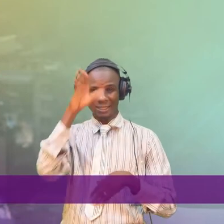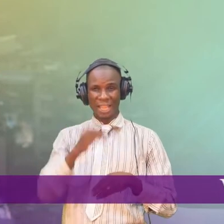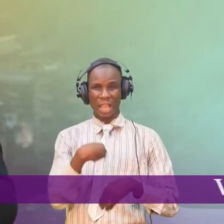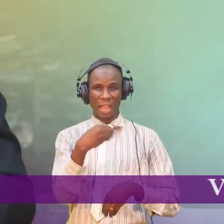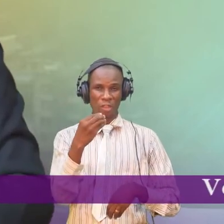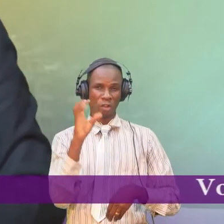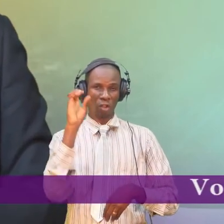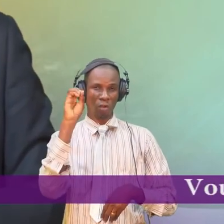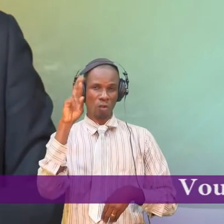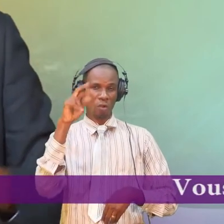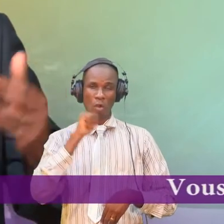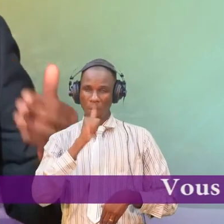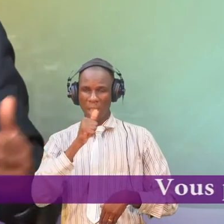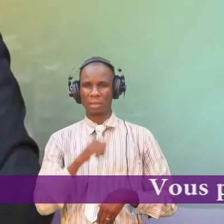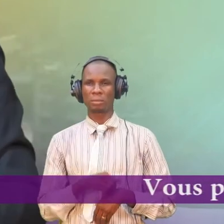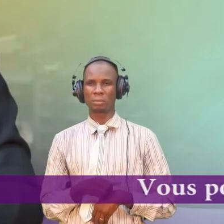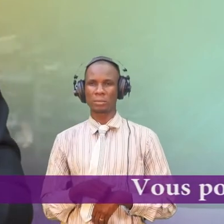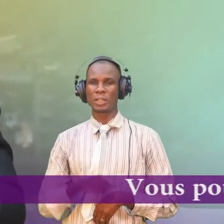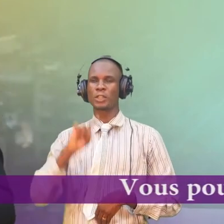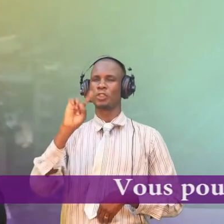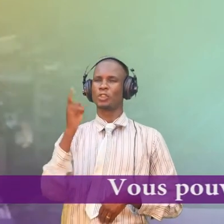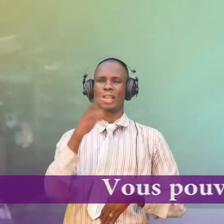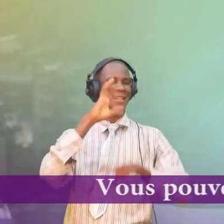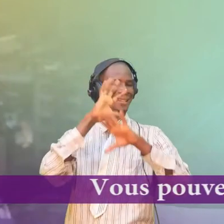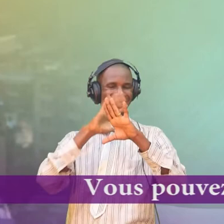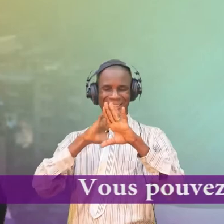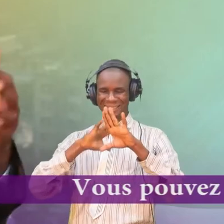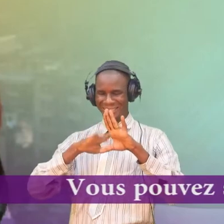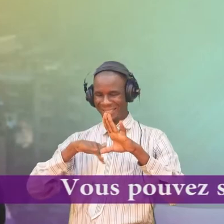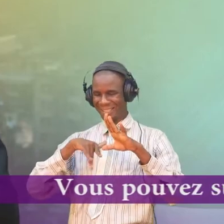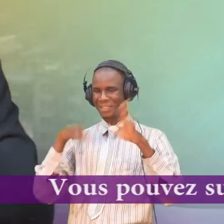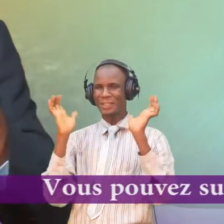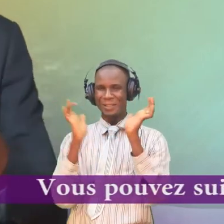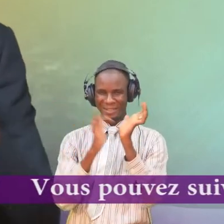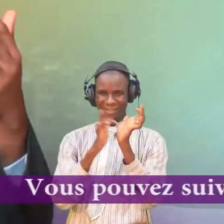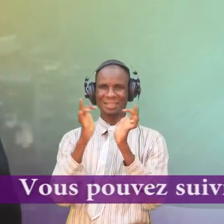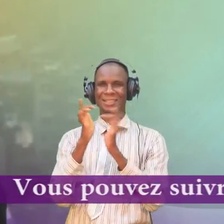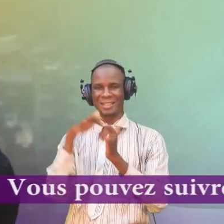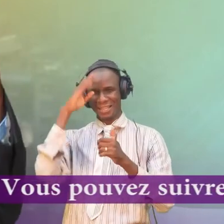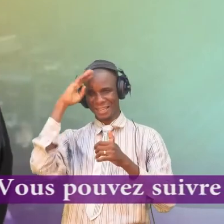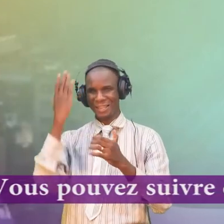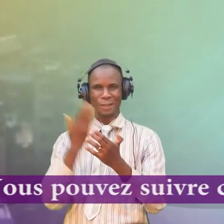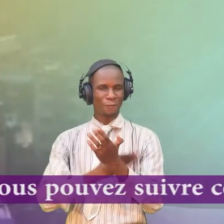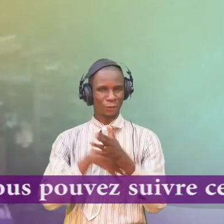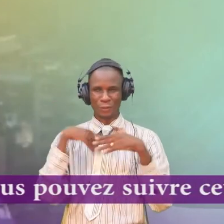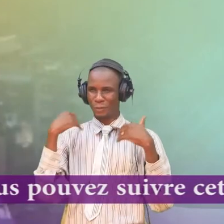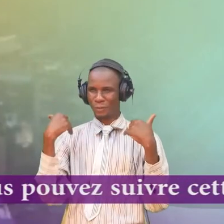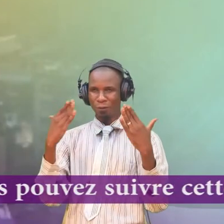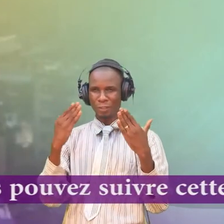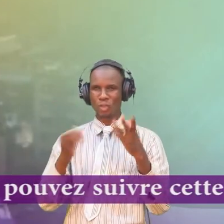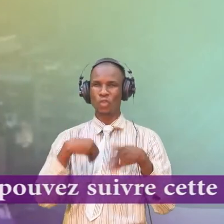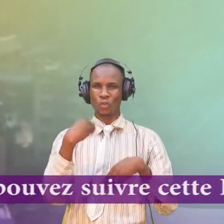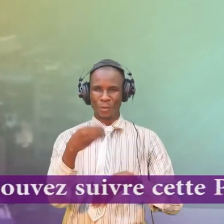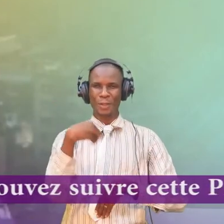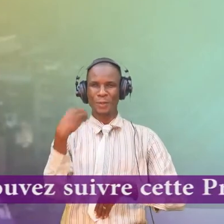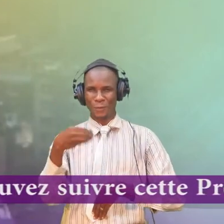Dhambi fait de nous des ennemis. Na tufanya kuwa maadui wa Mungu. Il doit y avoir une. Ndio maana ni lazima